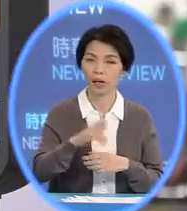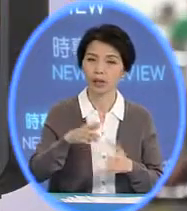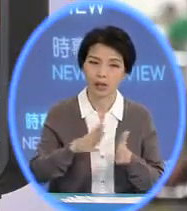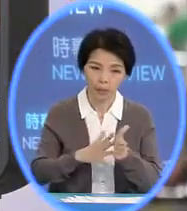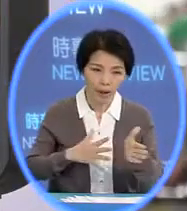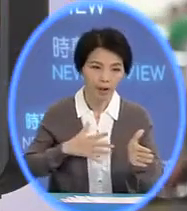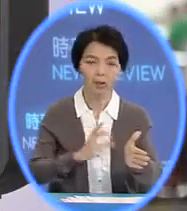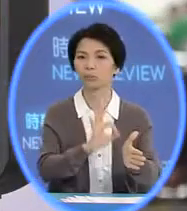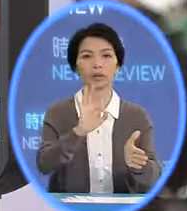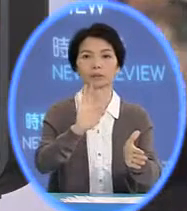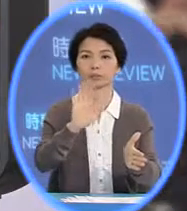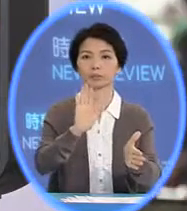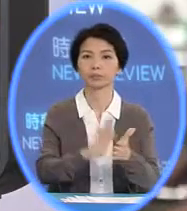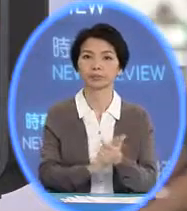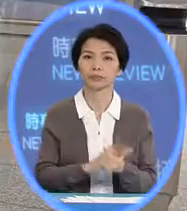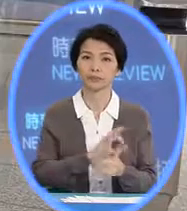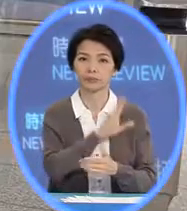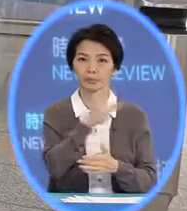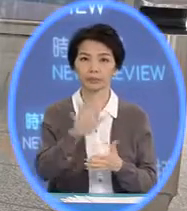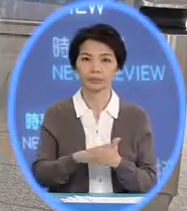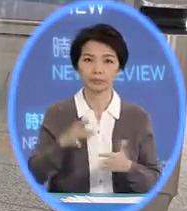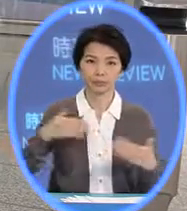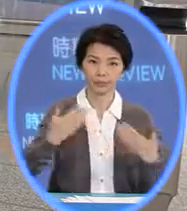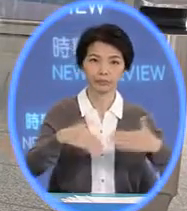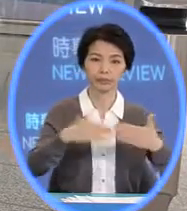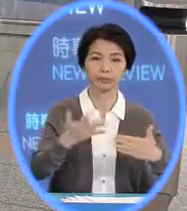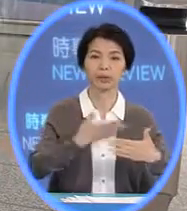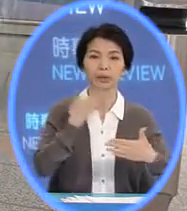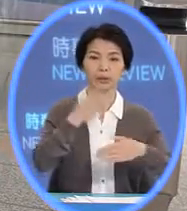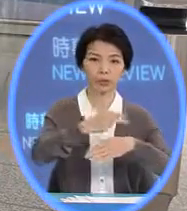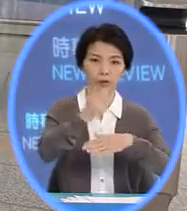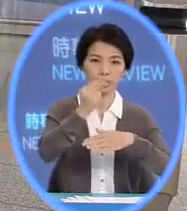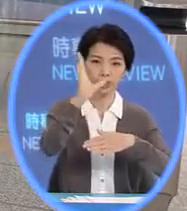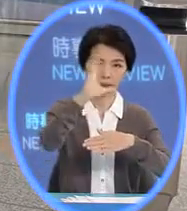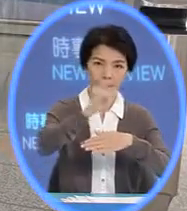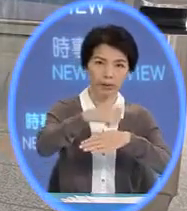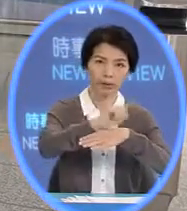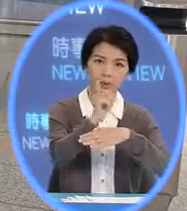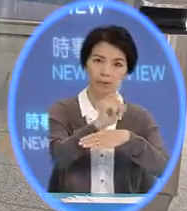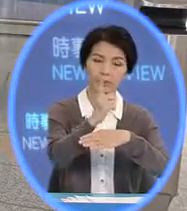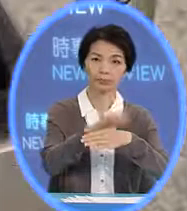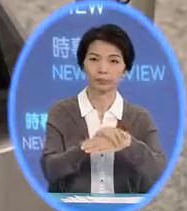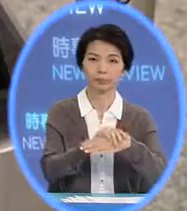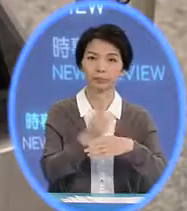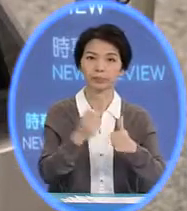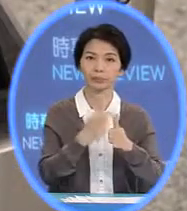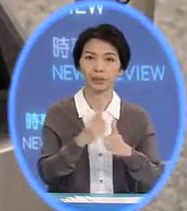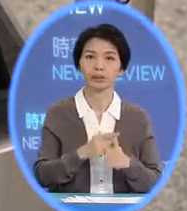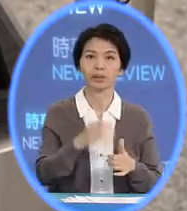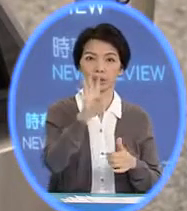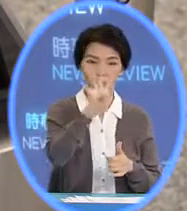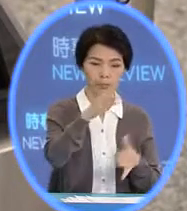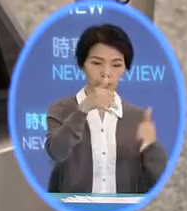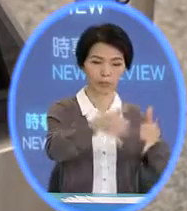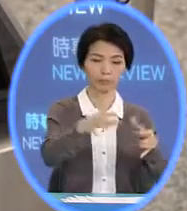嘅。 自助保安閘口的服務時間每日由上午7點到夜晚11點，首階段會先安裝4